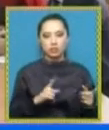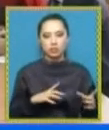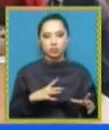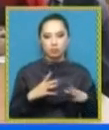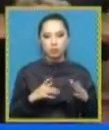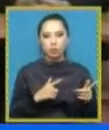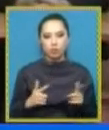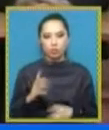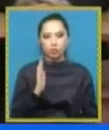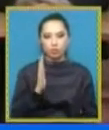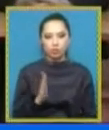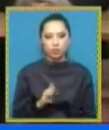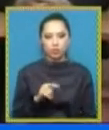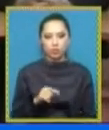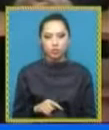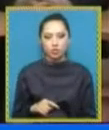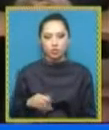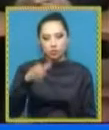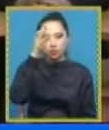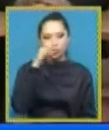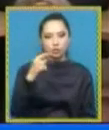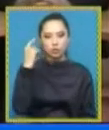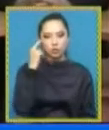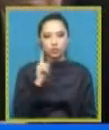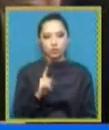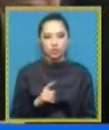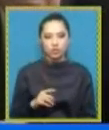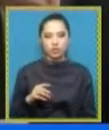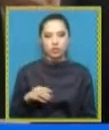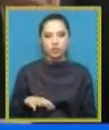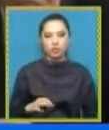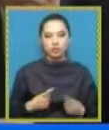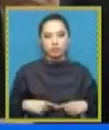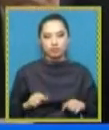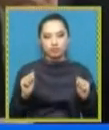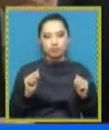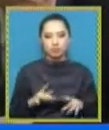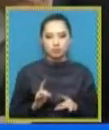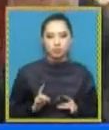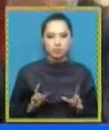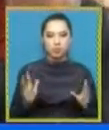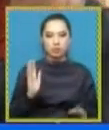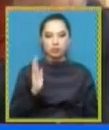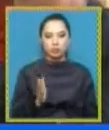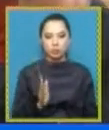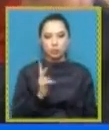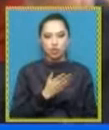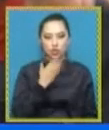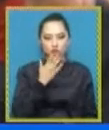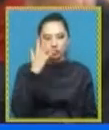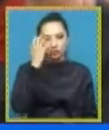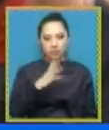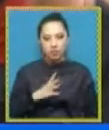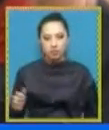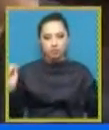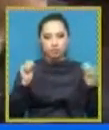отырып кірісті. Ғалымдар бұл орайда келе топырақта республикалық конференция өткізіп, оқығандардың басын қоспақшы. Тарихи тұлға